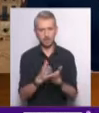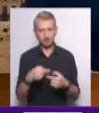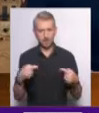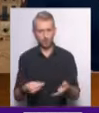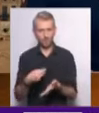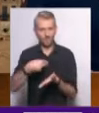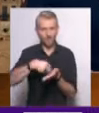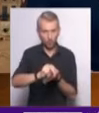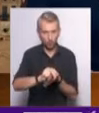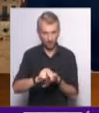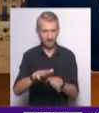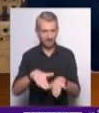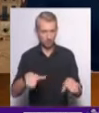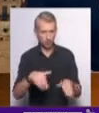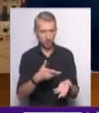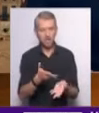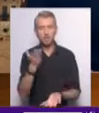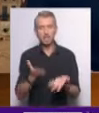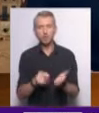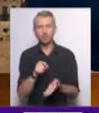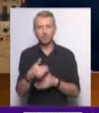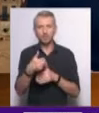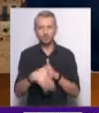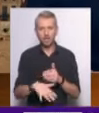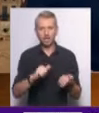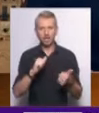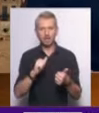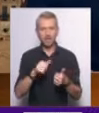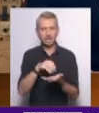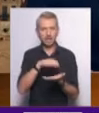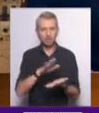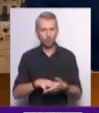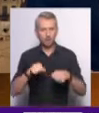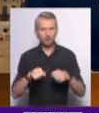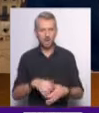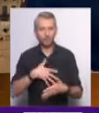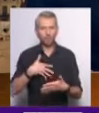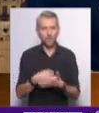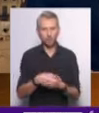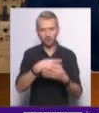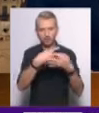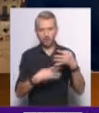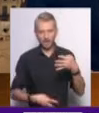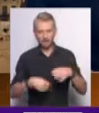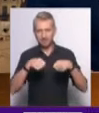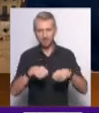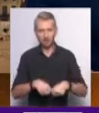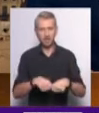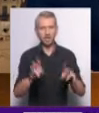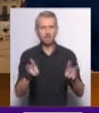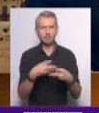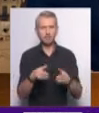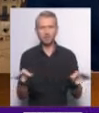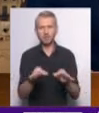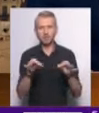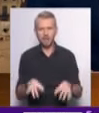це садочки мається на увазі, якщо вони вже зареєстровані право власності в реєстрі прав, не потрібне ніяке